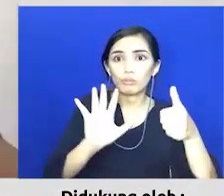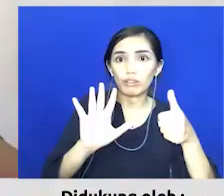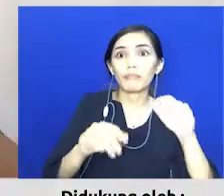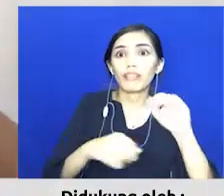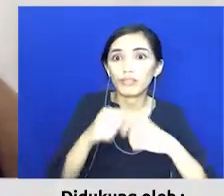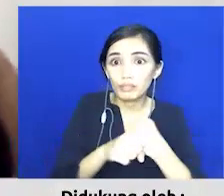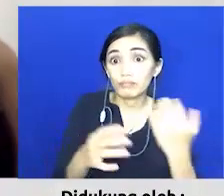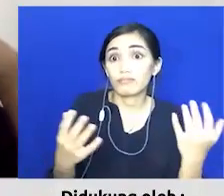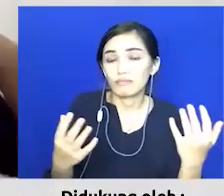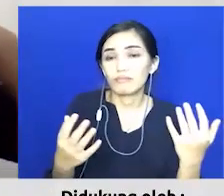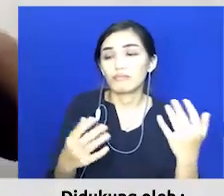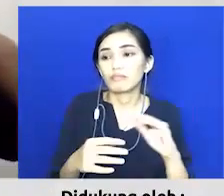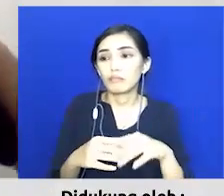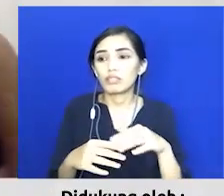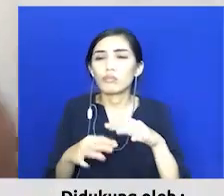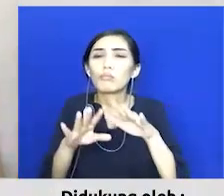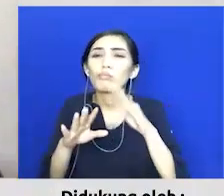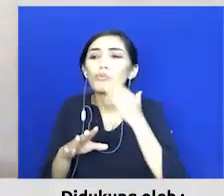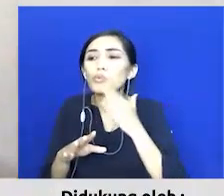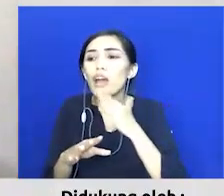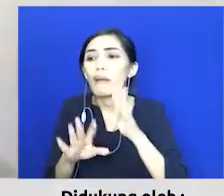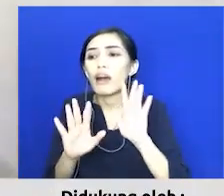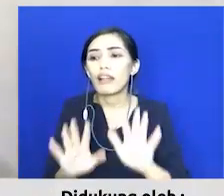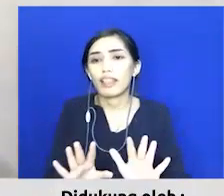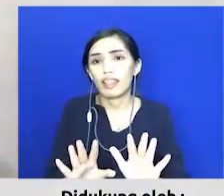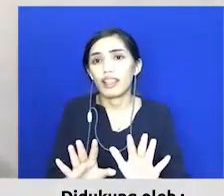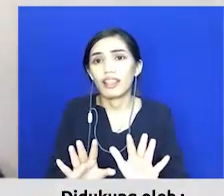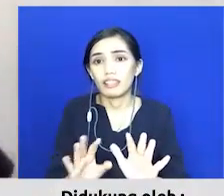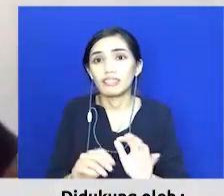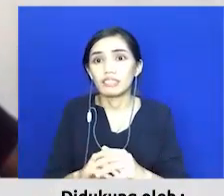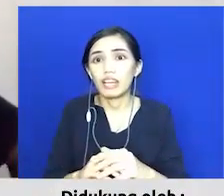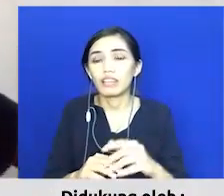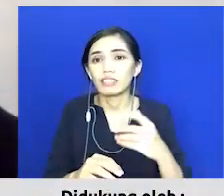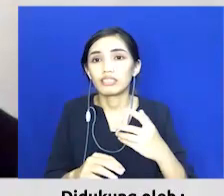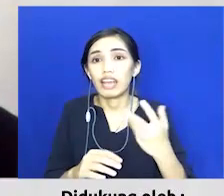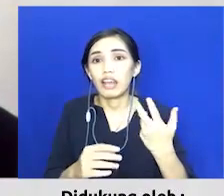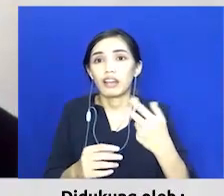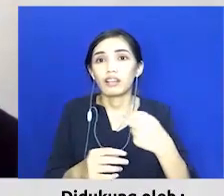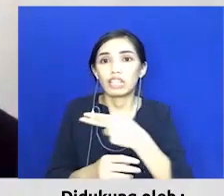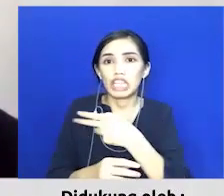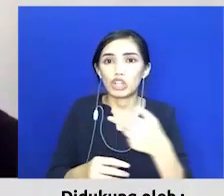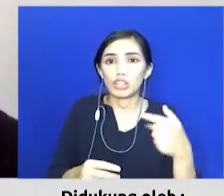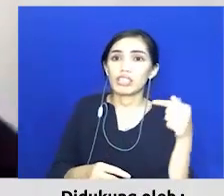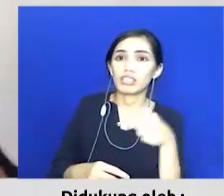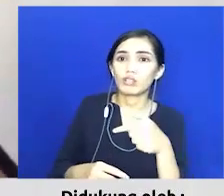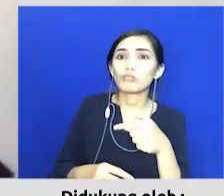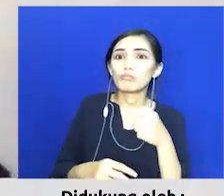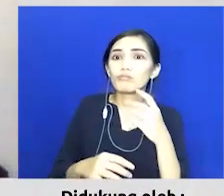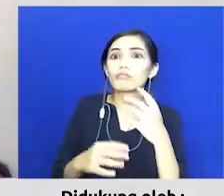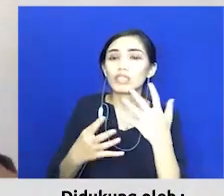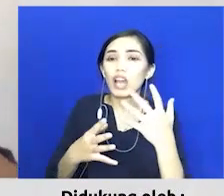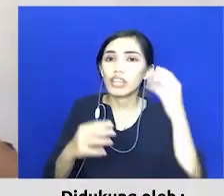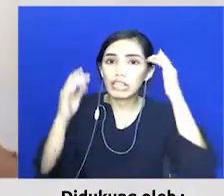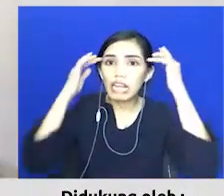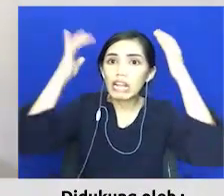macam pemikiran, dengan gagasan-gagasan untuk ikut dalam percakapan dunia. Nah, ya memang mau gak mau sih akhirnya kita memang mengalami masa